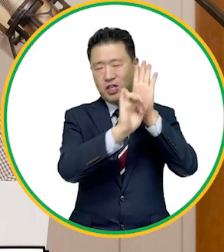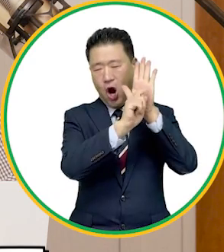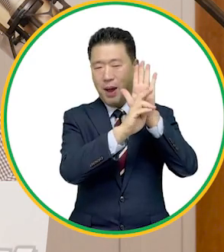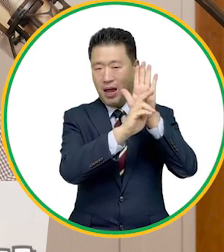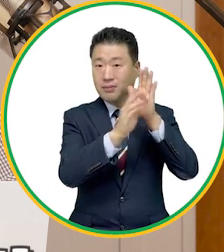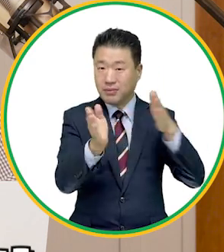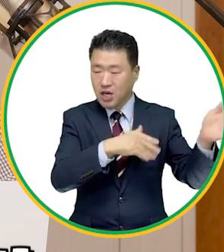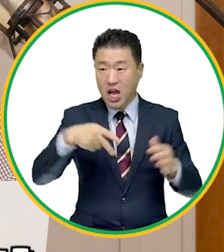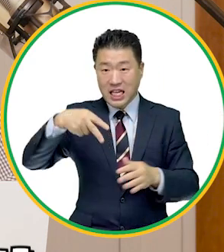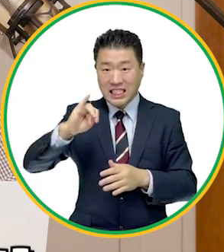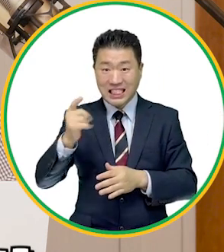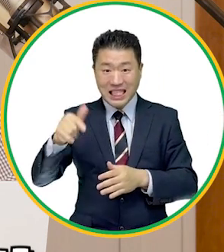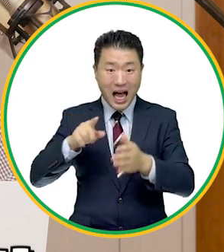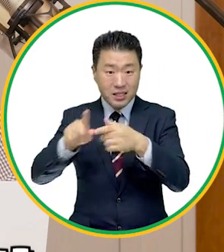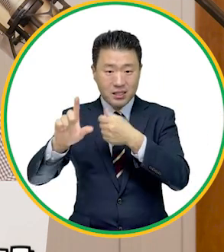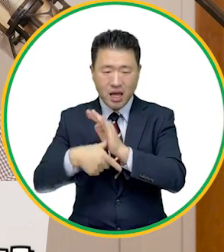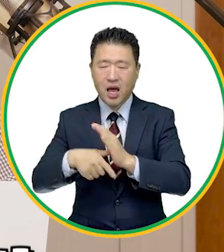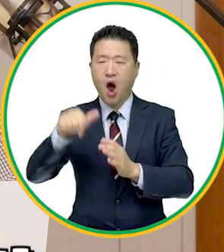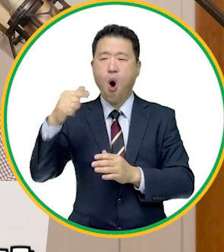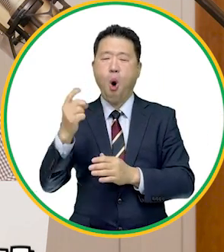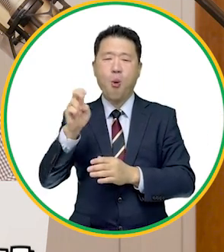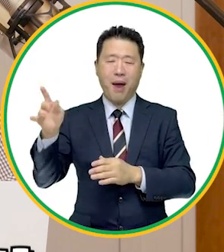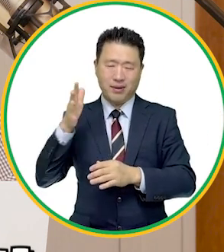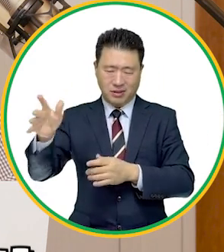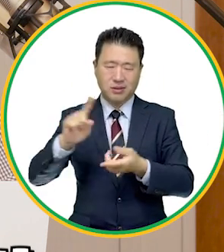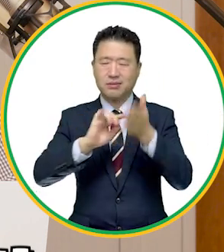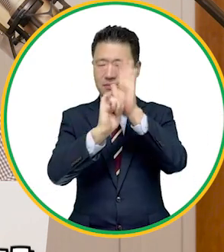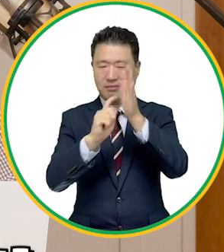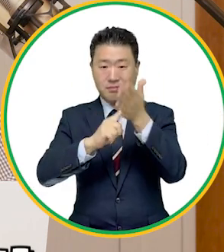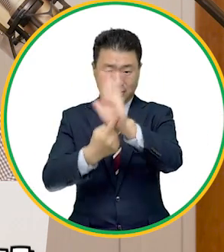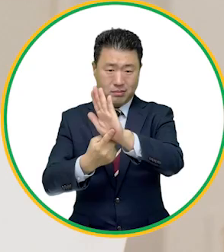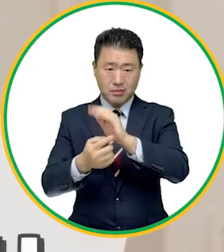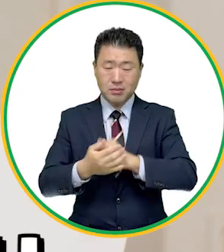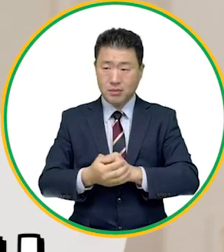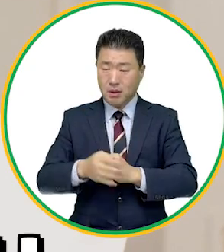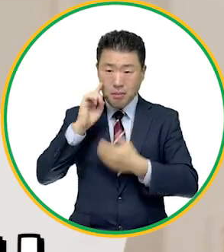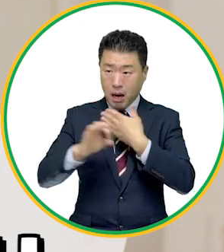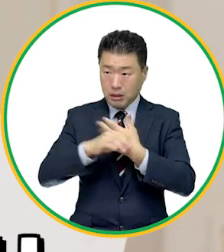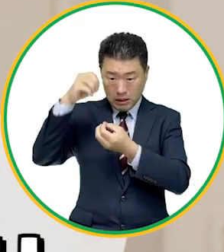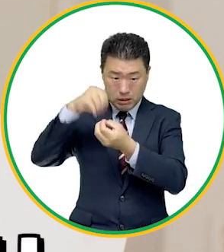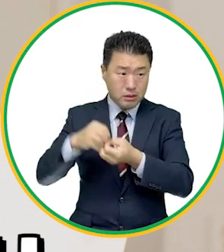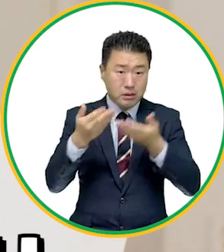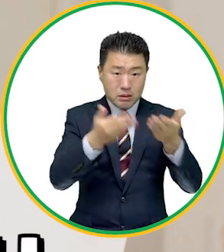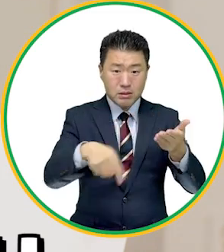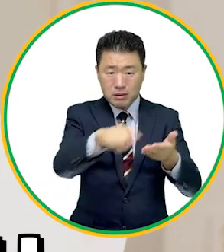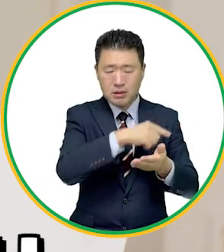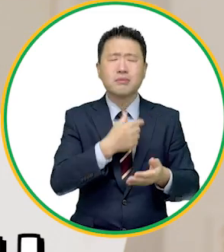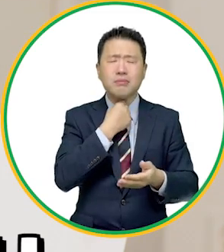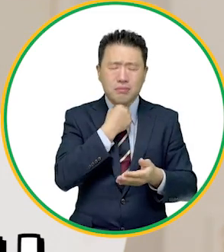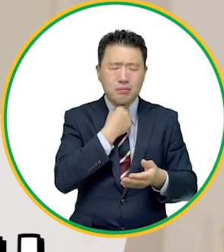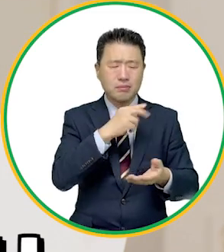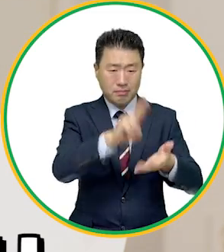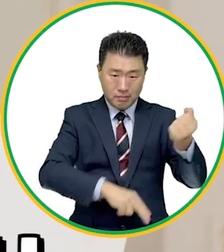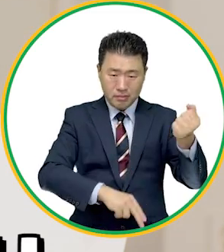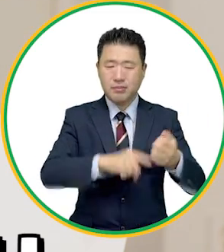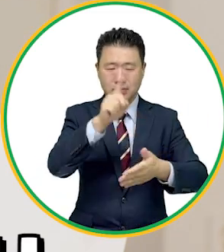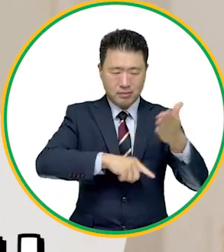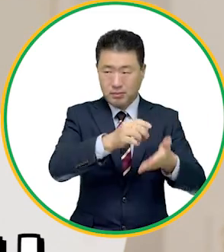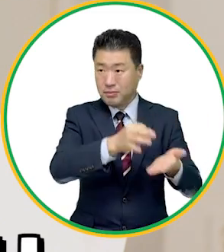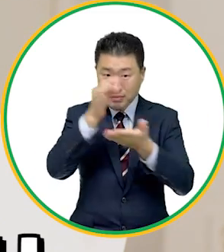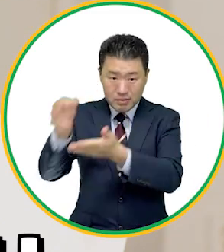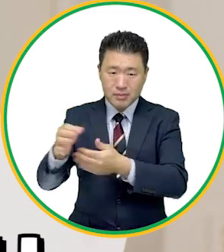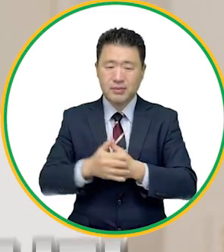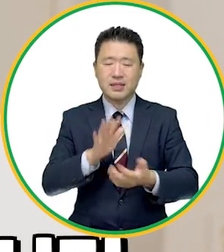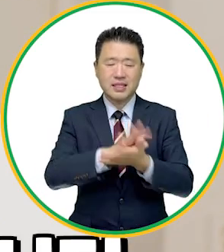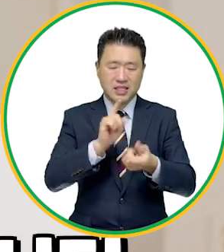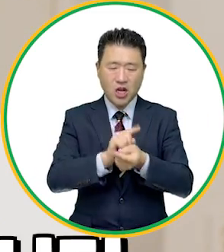경매를, 신탁 방식의 경우 공매 처분을 원칙으로 하되 상속인 등이 임의 매각을 통해